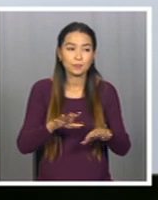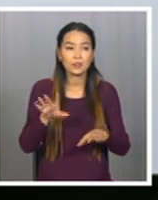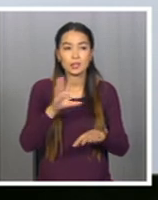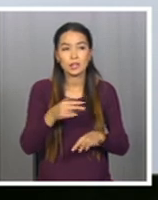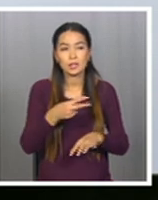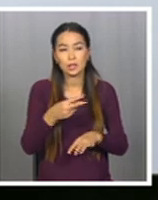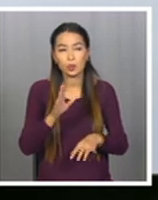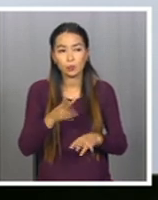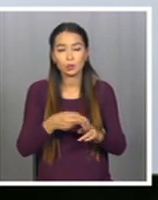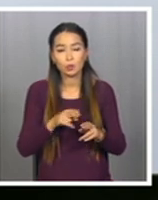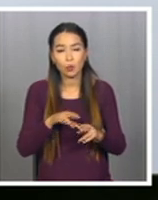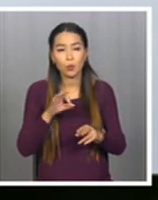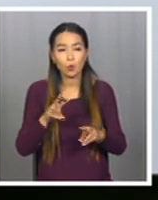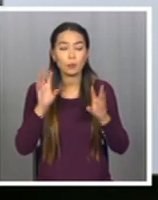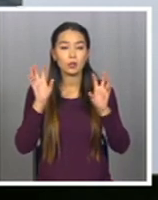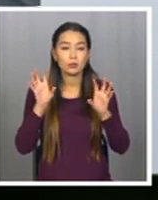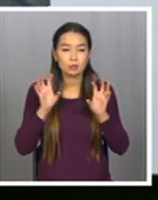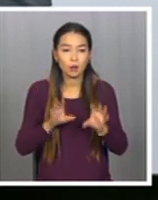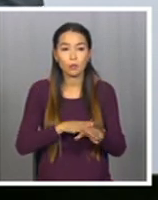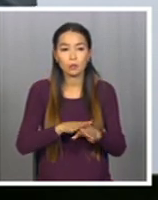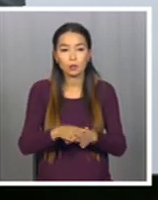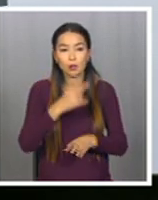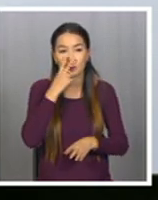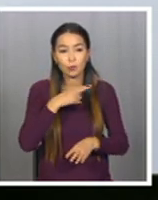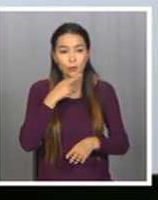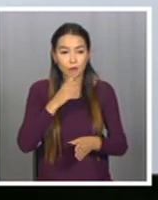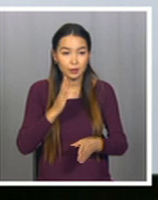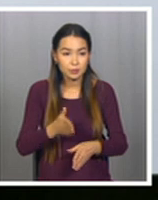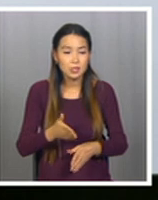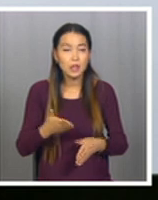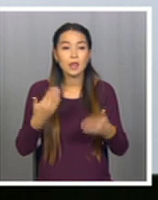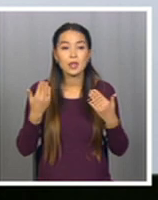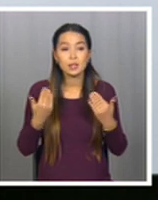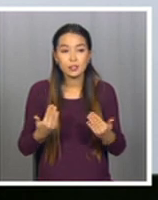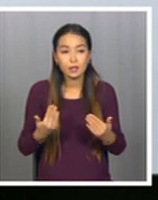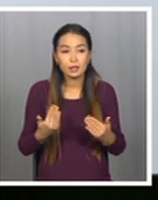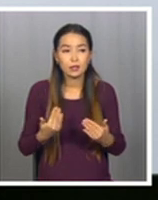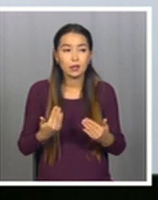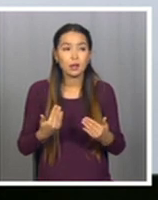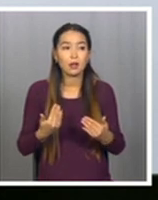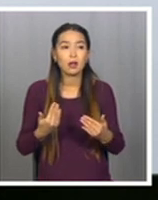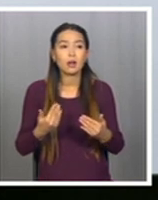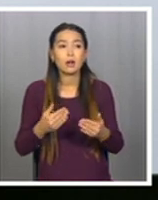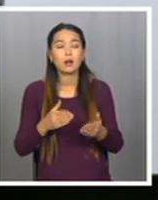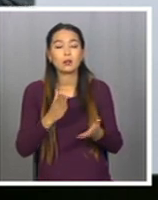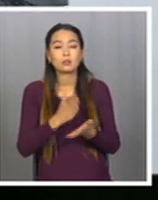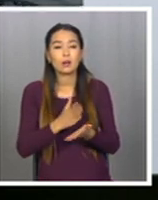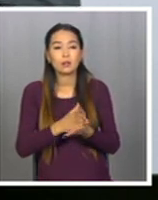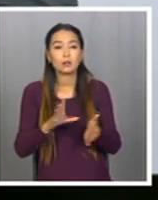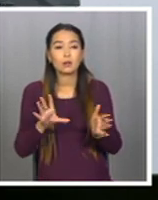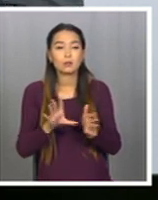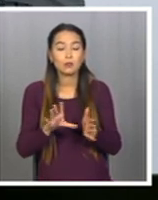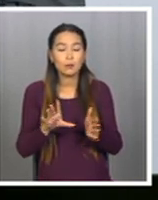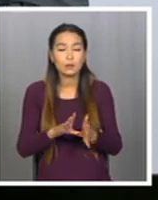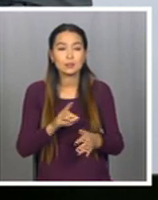және Ом заңы орындалатын көреміз. Енді тұрақты тоқ көзін айнымалы тоқ